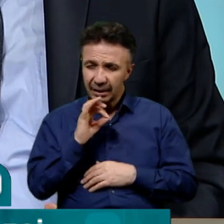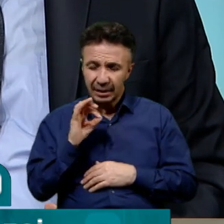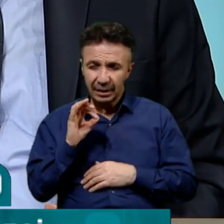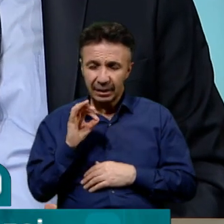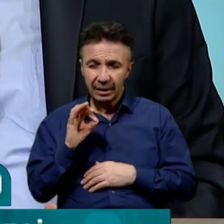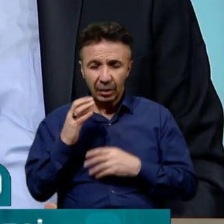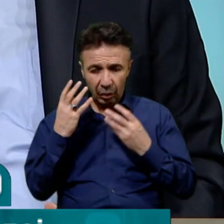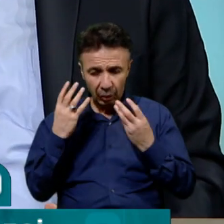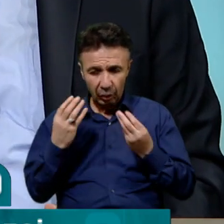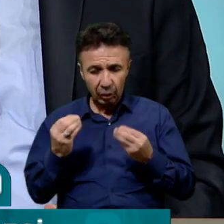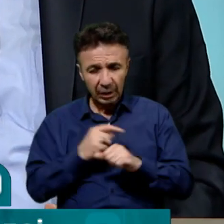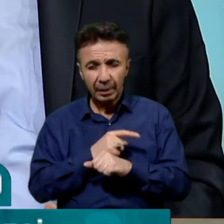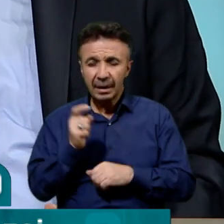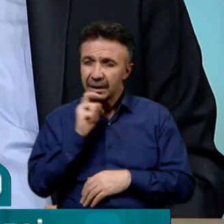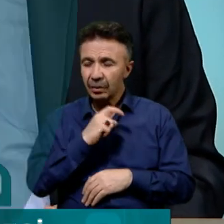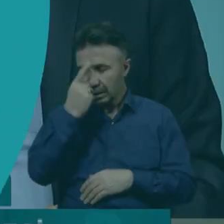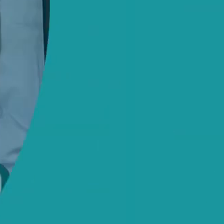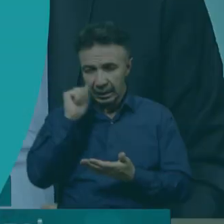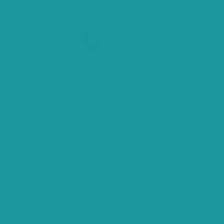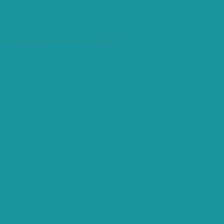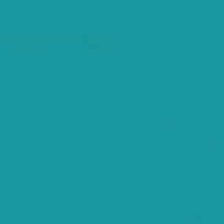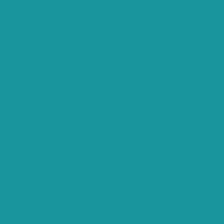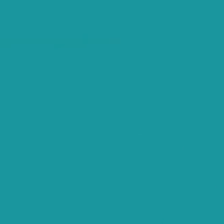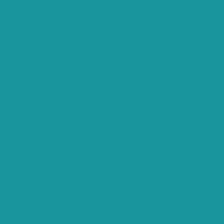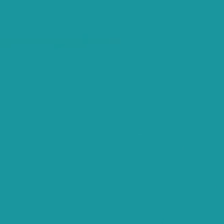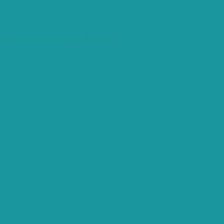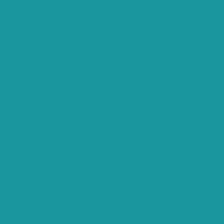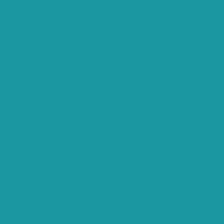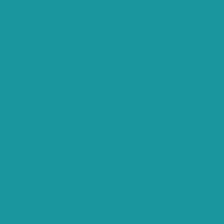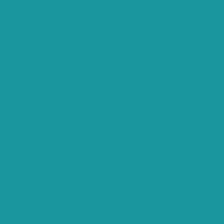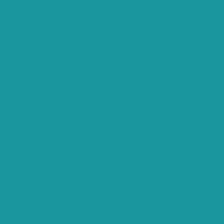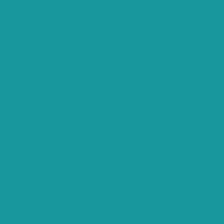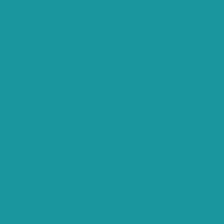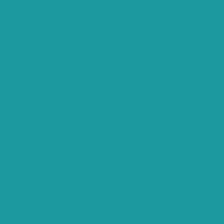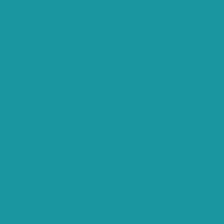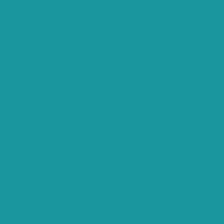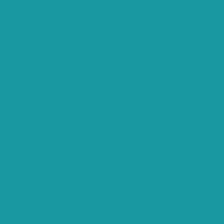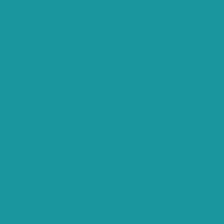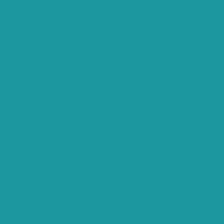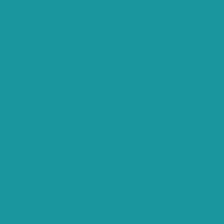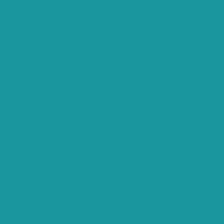kıldığım namazlarda sehiv secdesi gerekmez Eyvallah olalım mı